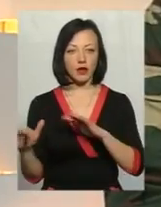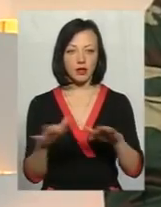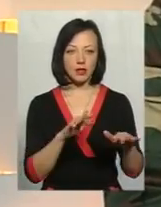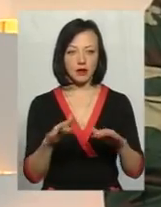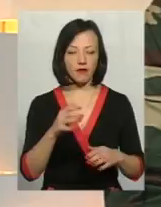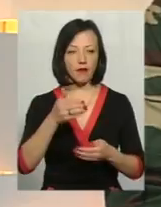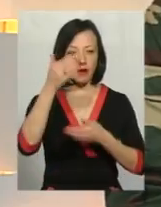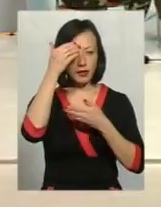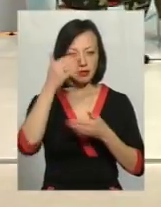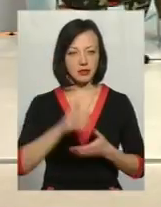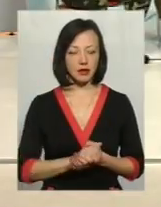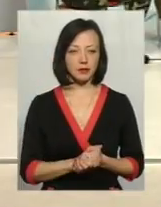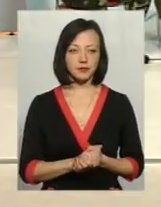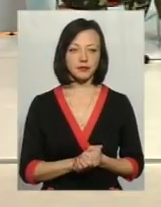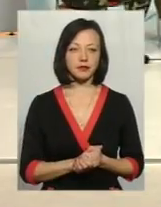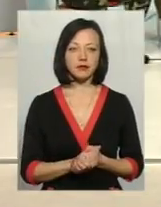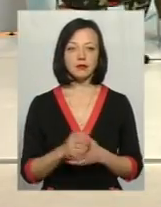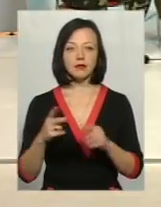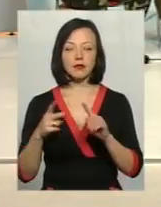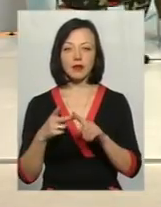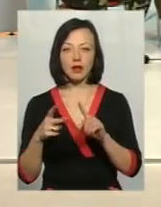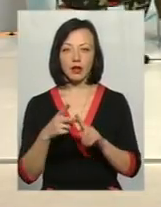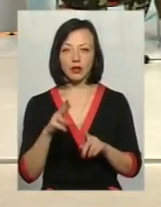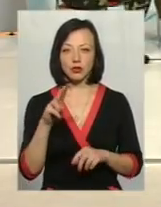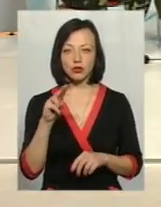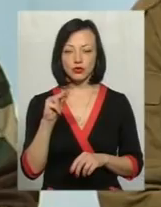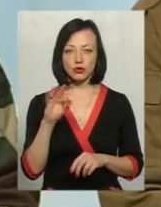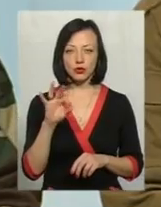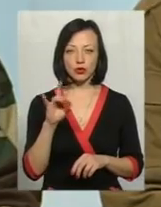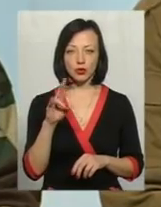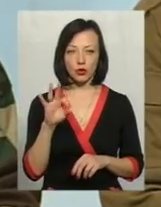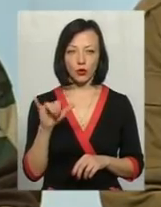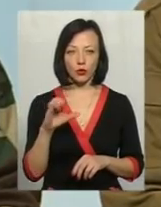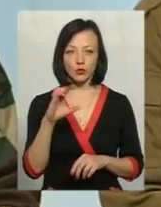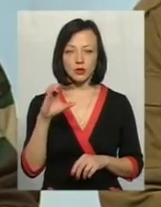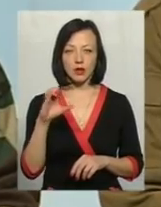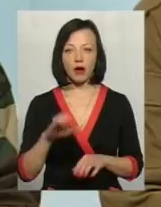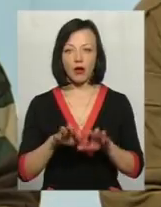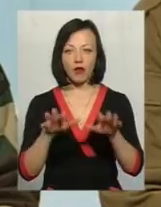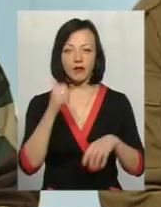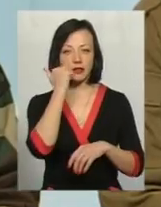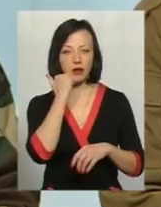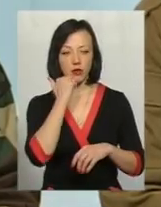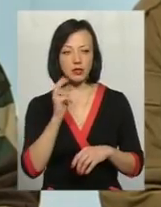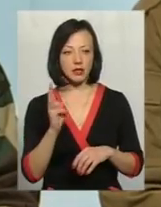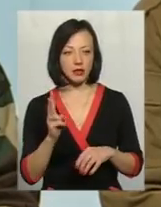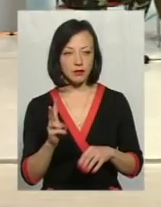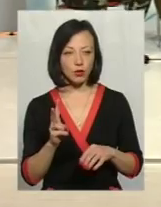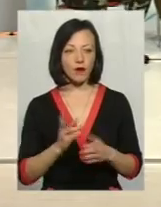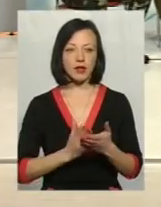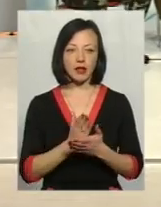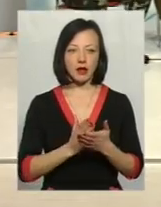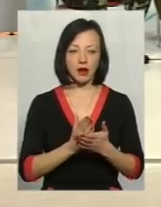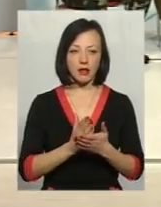волонтер. Доброго дня. Олександр Чорноус, голова Старокостянтинівської міської організації ветеранів Афганістану. Доброго